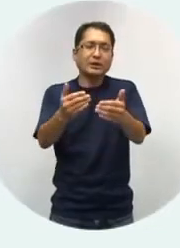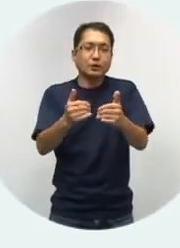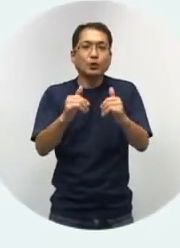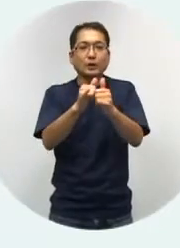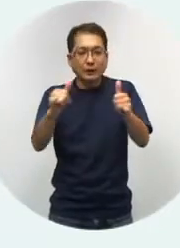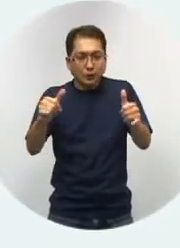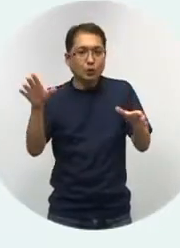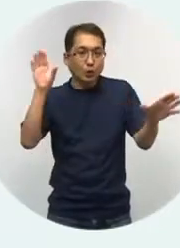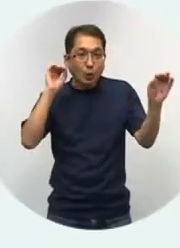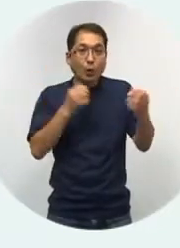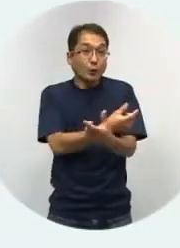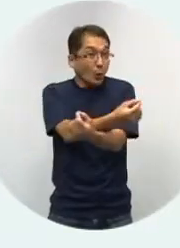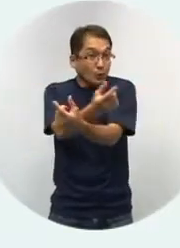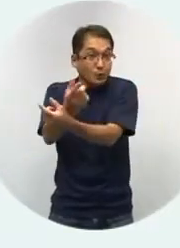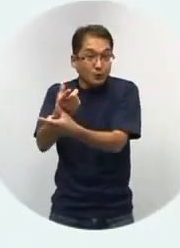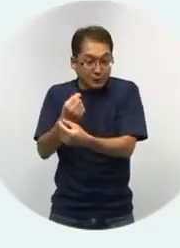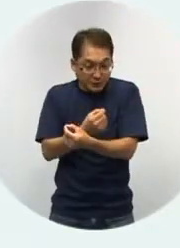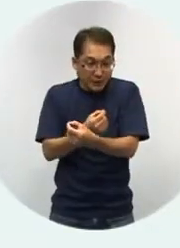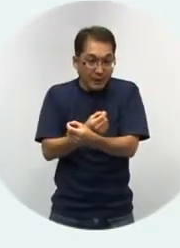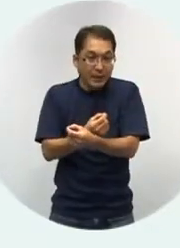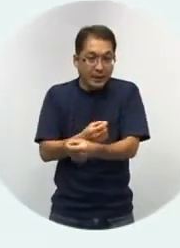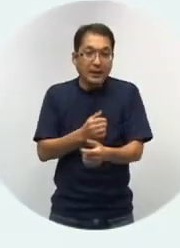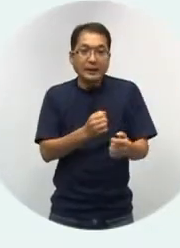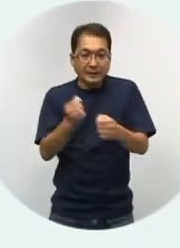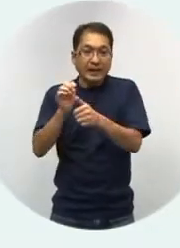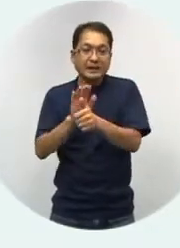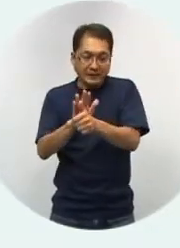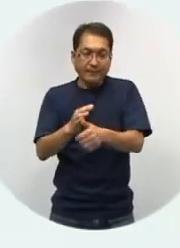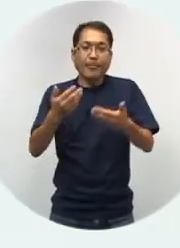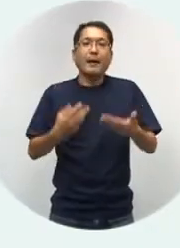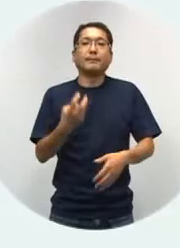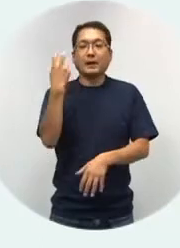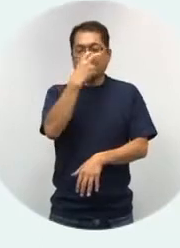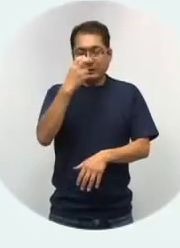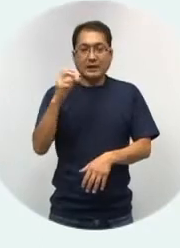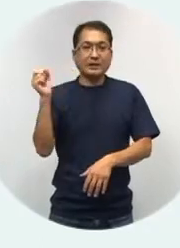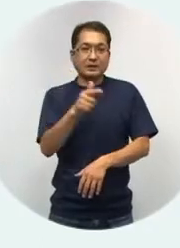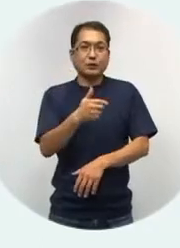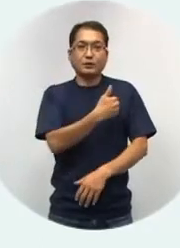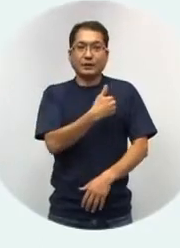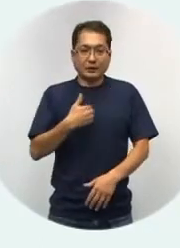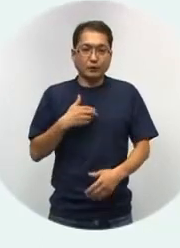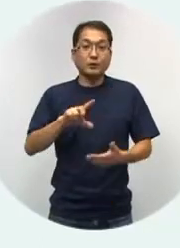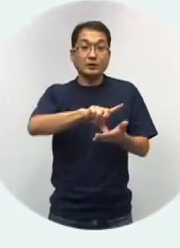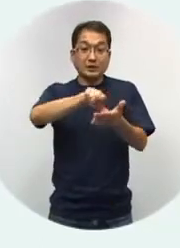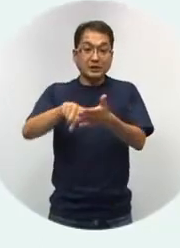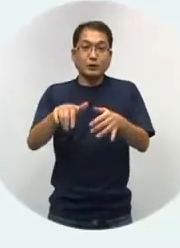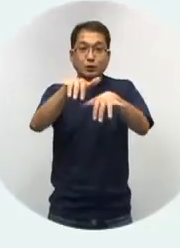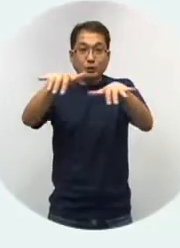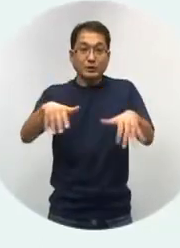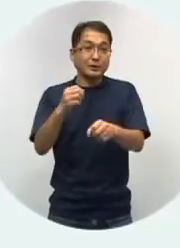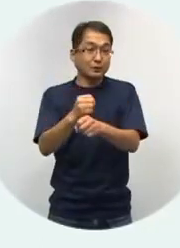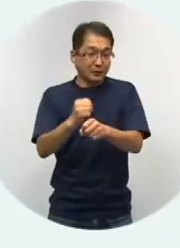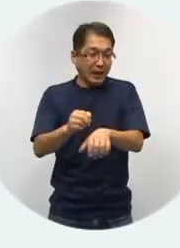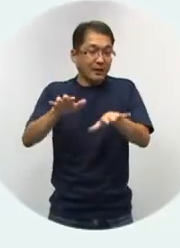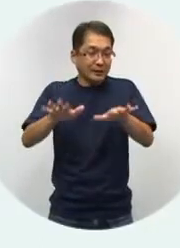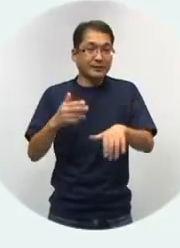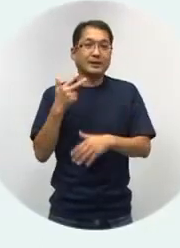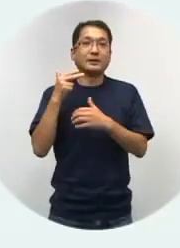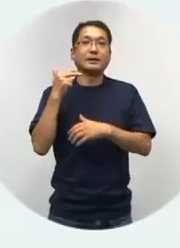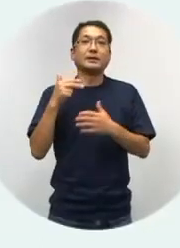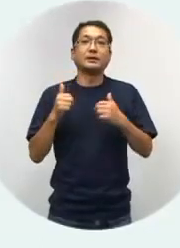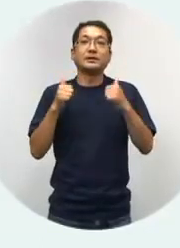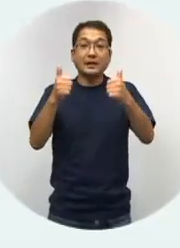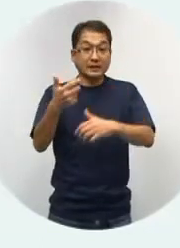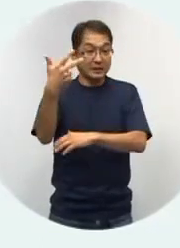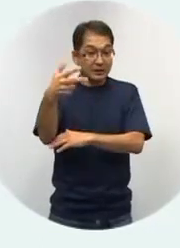避難支援や安否確認を迅速に行える地域組織づくりが現在茅ヶ崎市では進められ